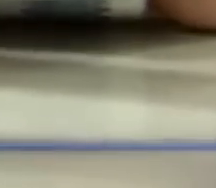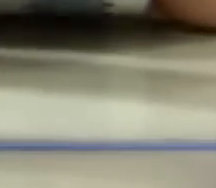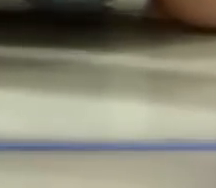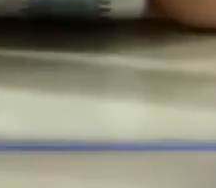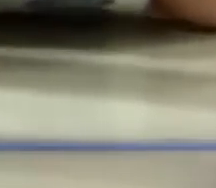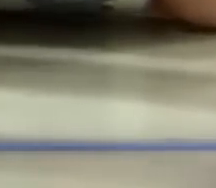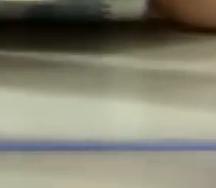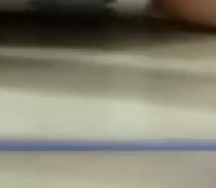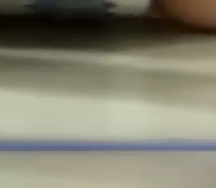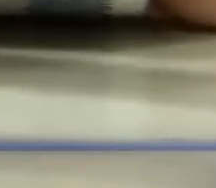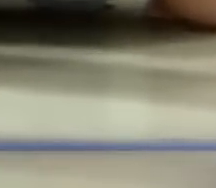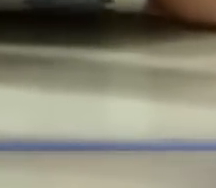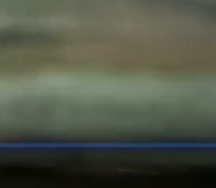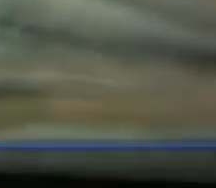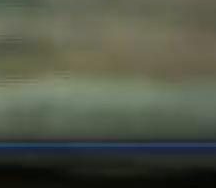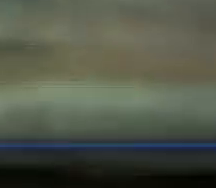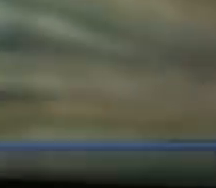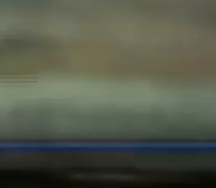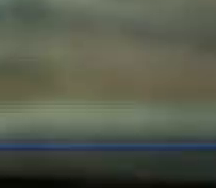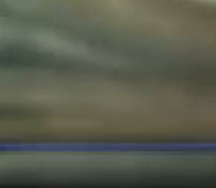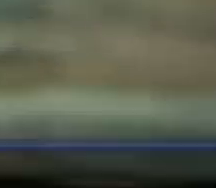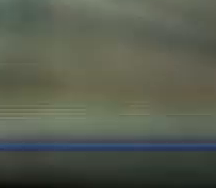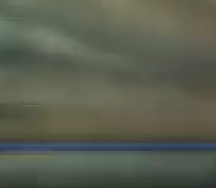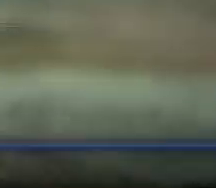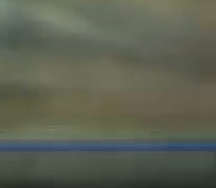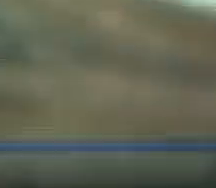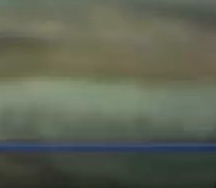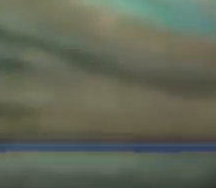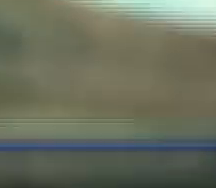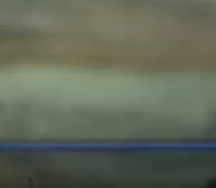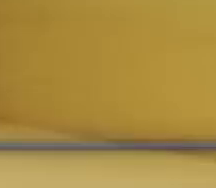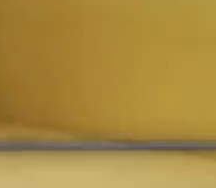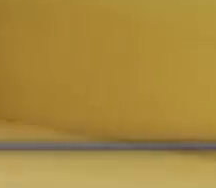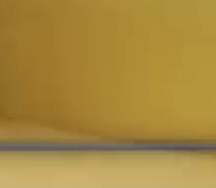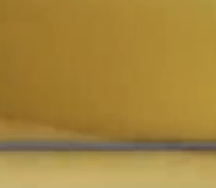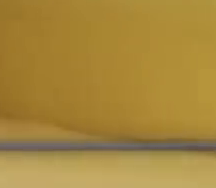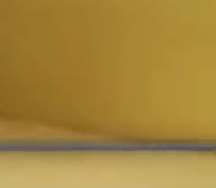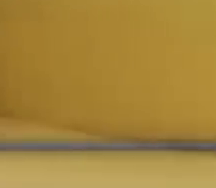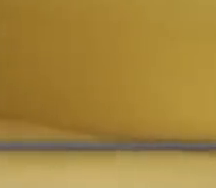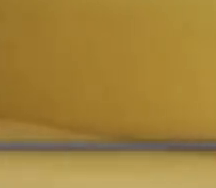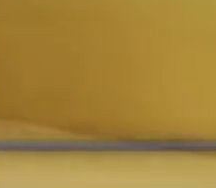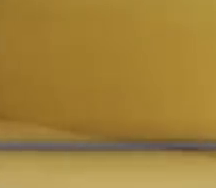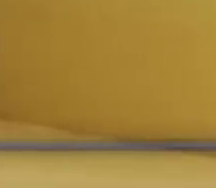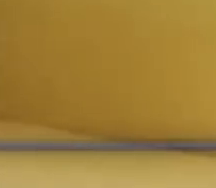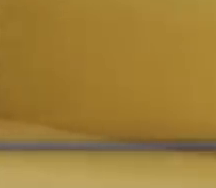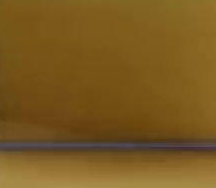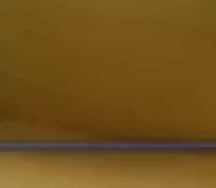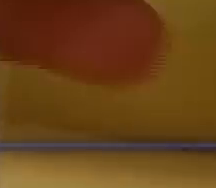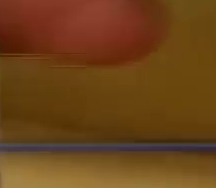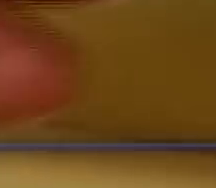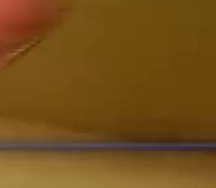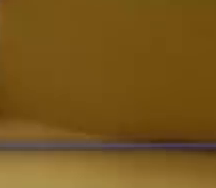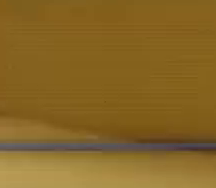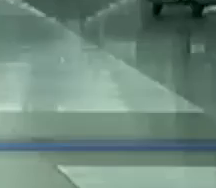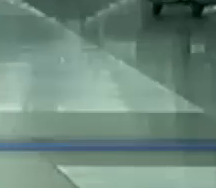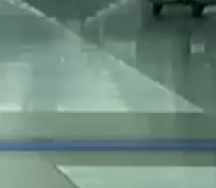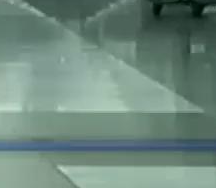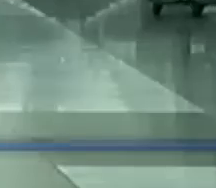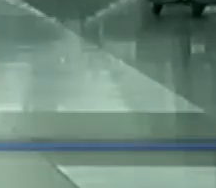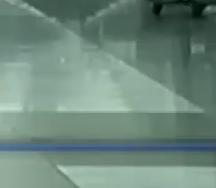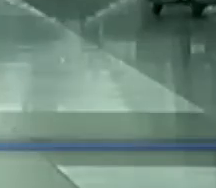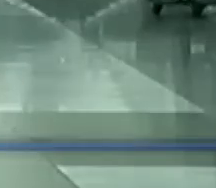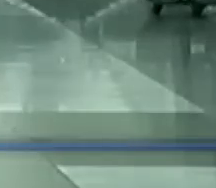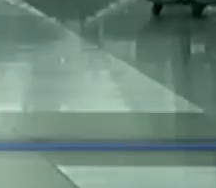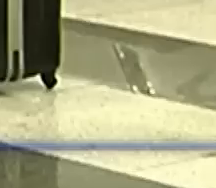Halaga ng piso kontra dolyar tumungtong sa pinakamalakas itong palitan sa loob ng mahigit 7 buwan. Pero babala ng isang ekonomista,